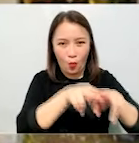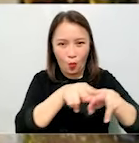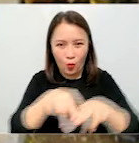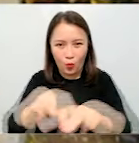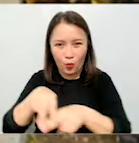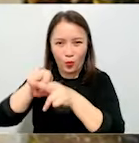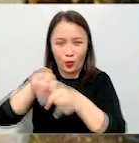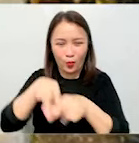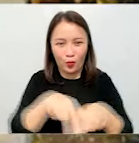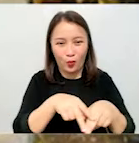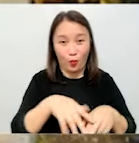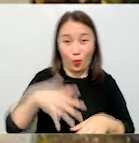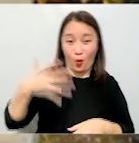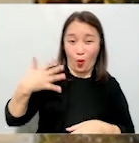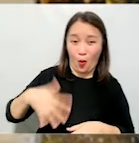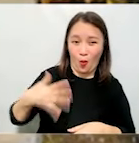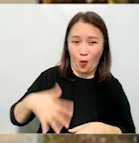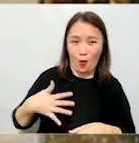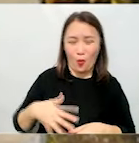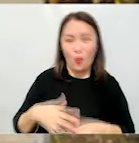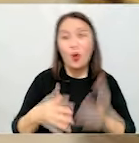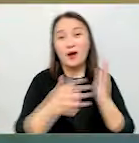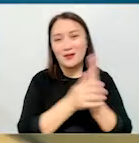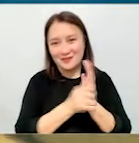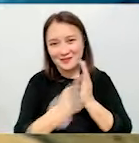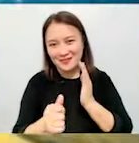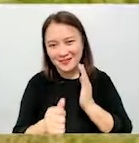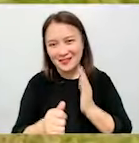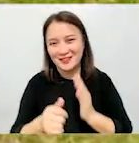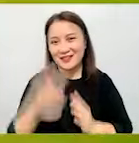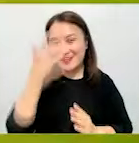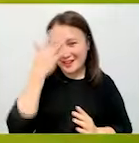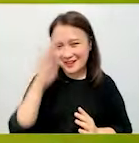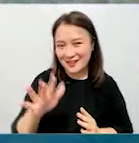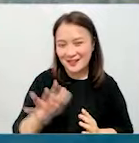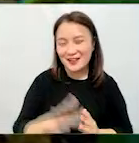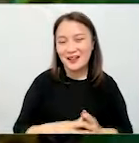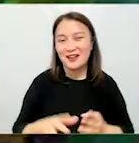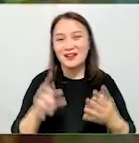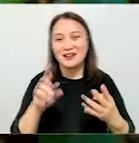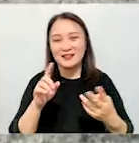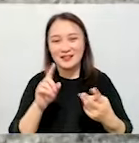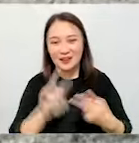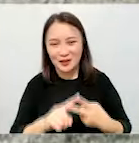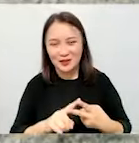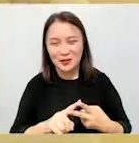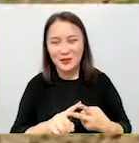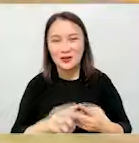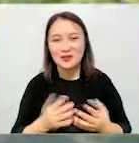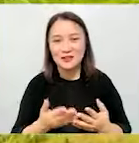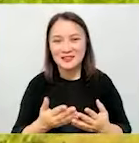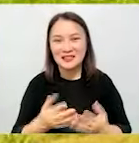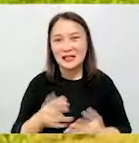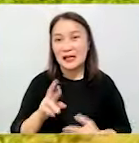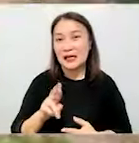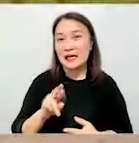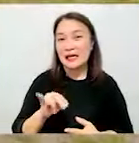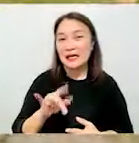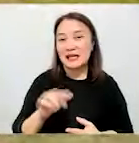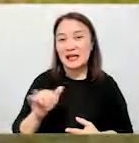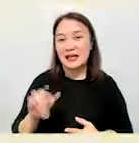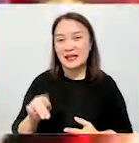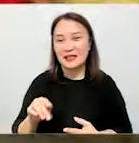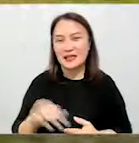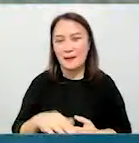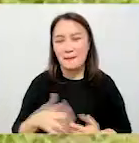Mapapahiyaw ka sa talento at galing. Top 2, siya si Tactical Liana. Siya yung fit sa kasabihan.